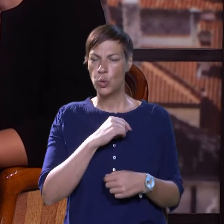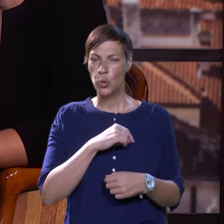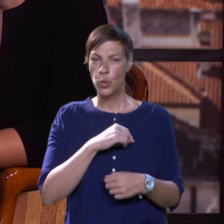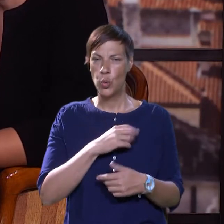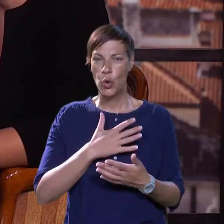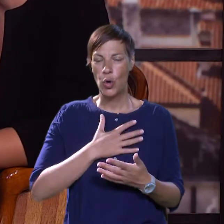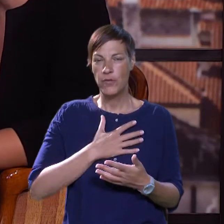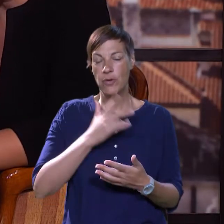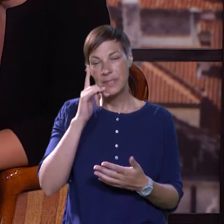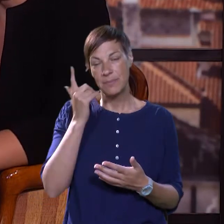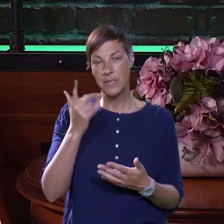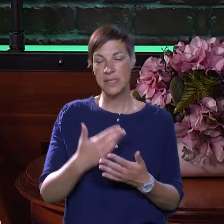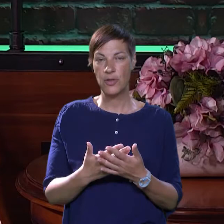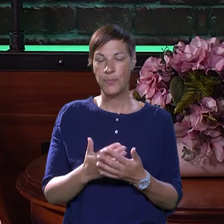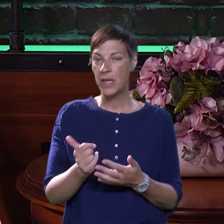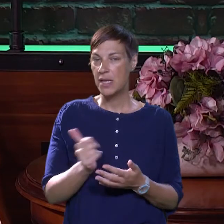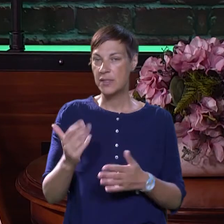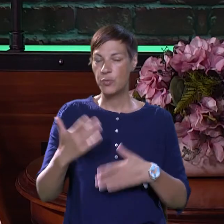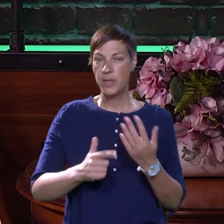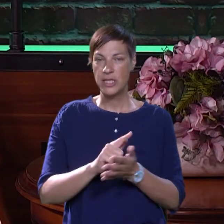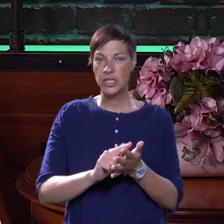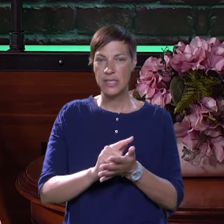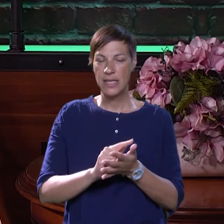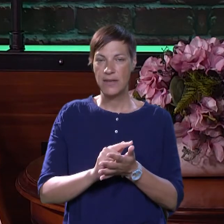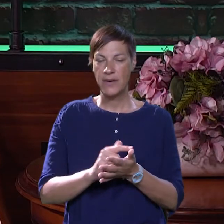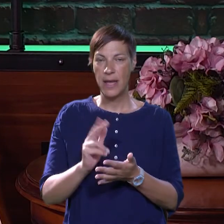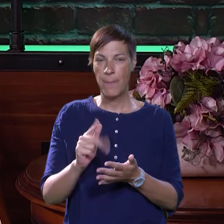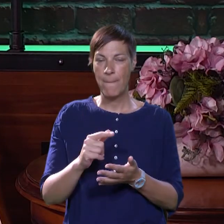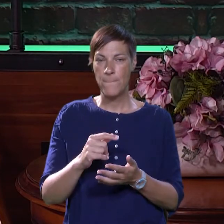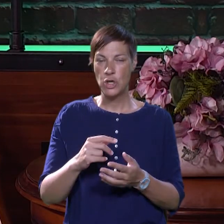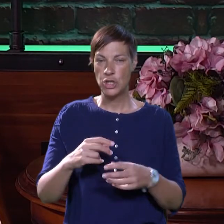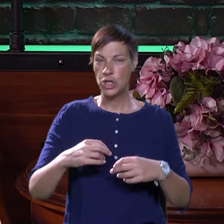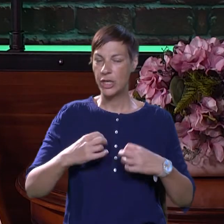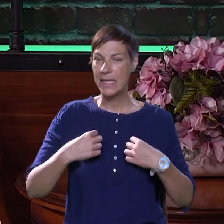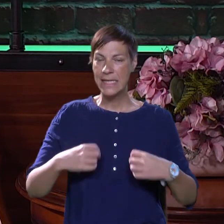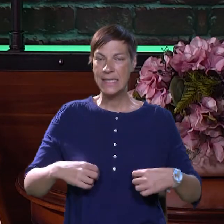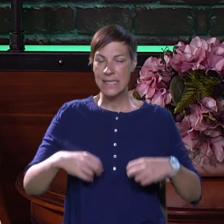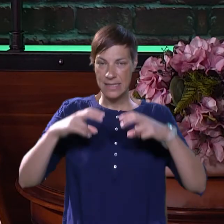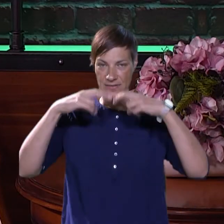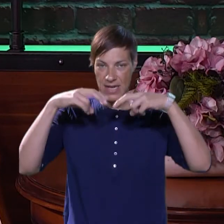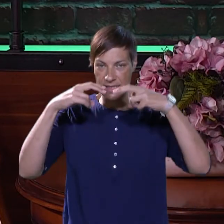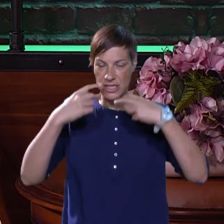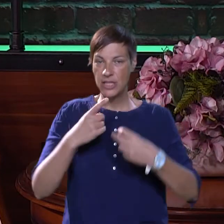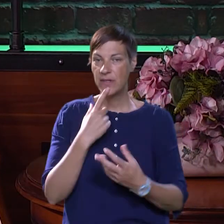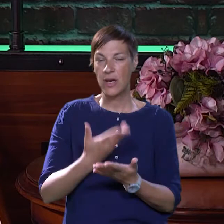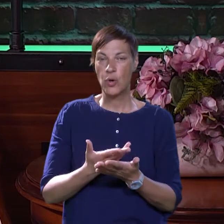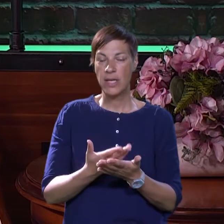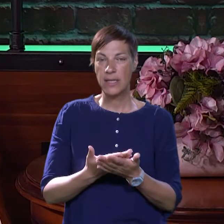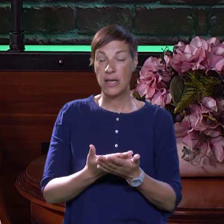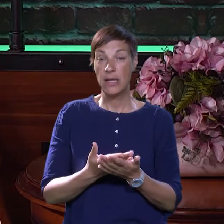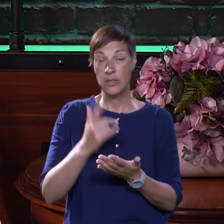nekakvom smislu. Super je što u zadnje vrijeme stvarno postoje znanstvena istraživanja koja dokazuju